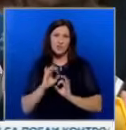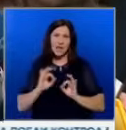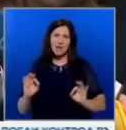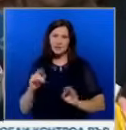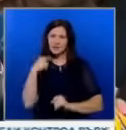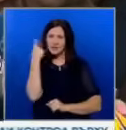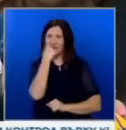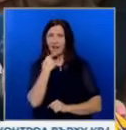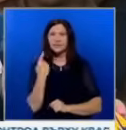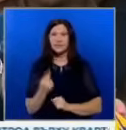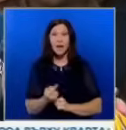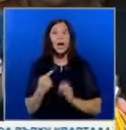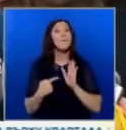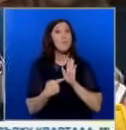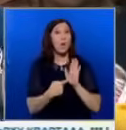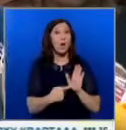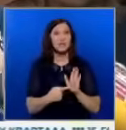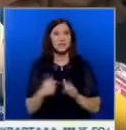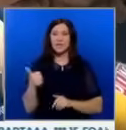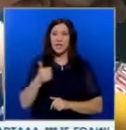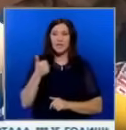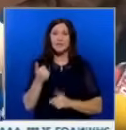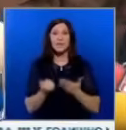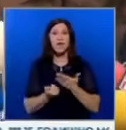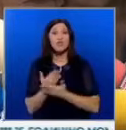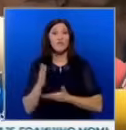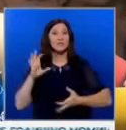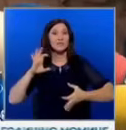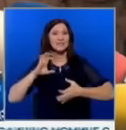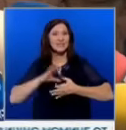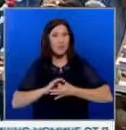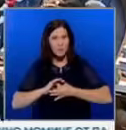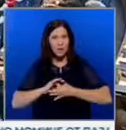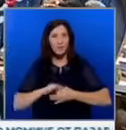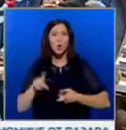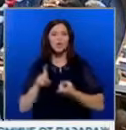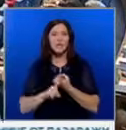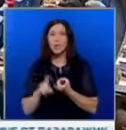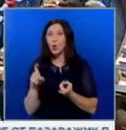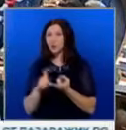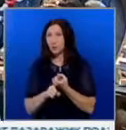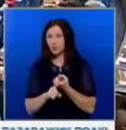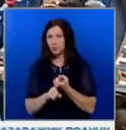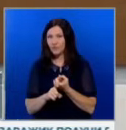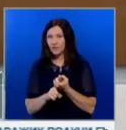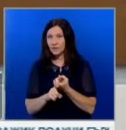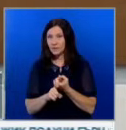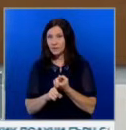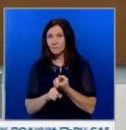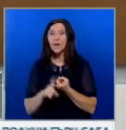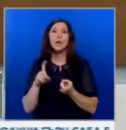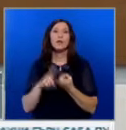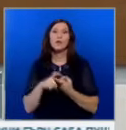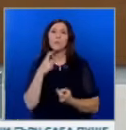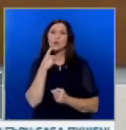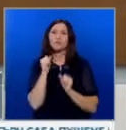лица. Показаха си лидера на новата сглобка. Костадин Костадинов. Кирил